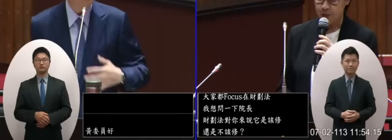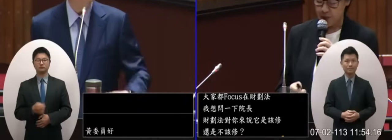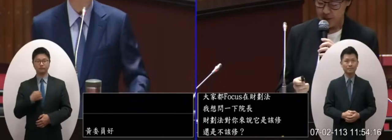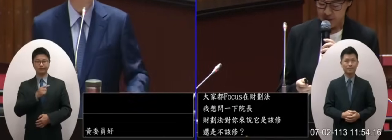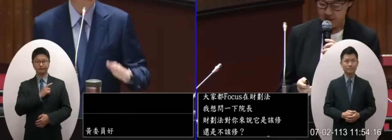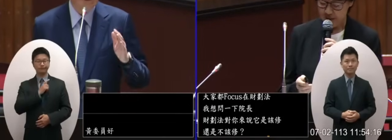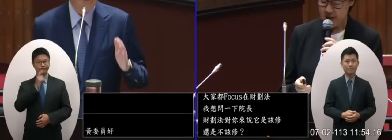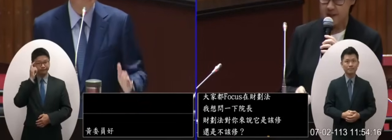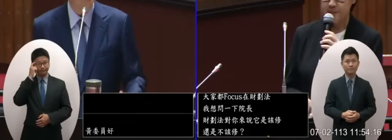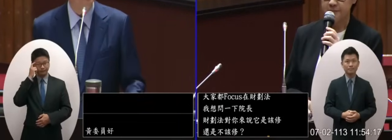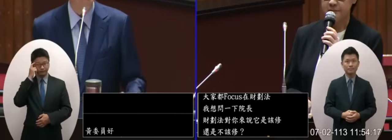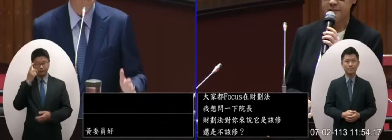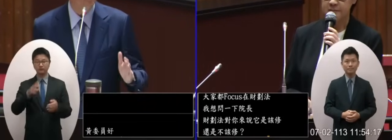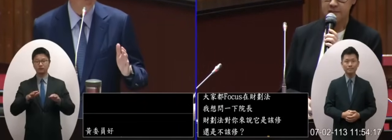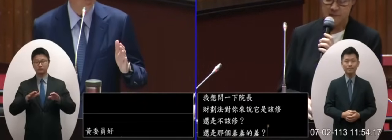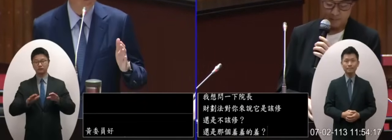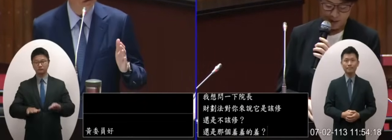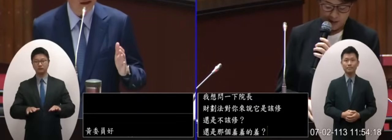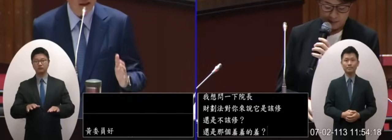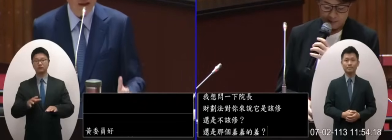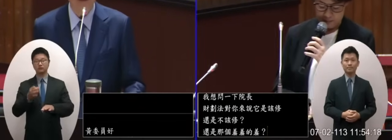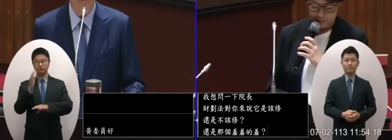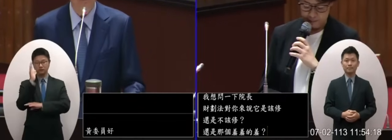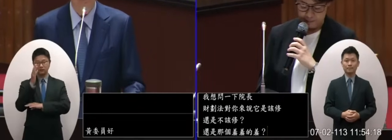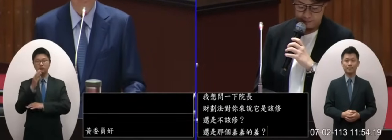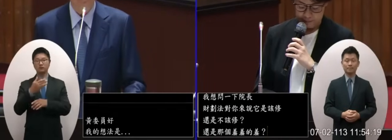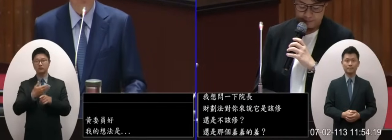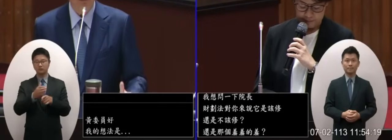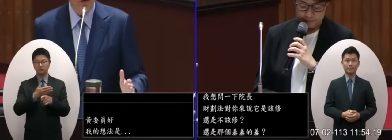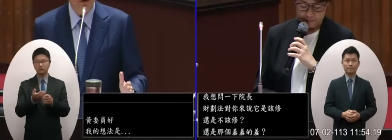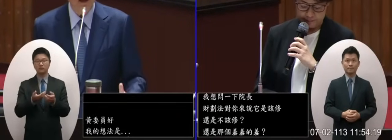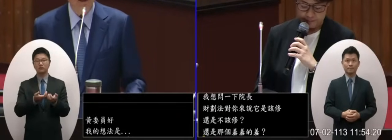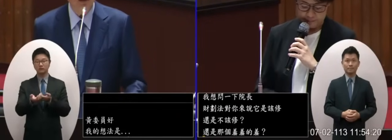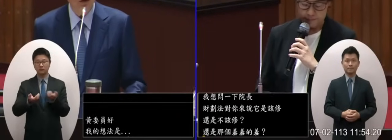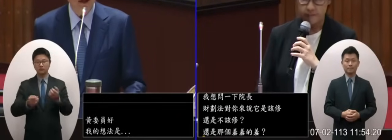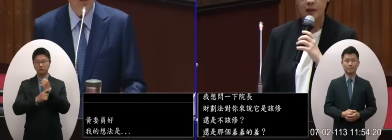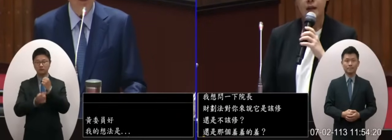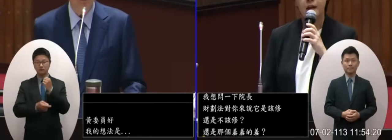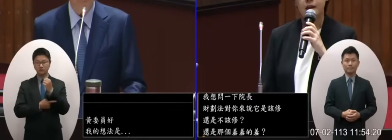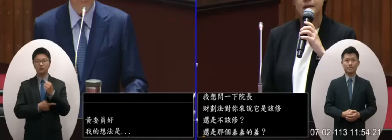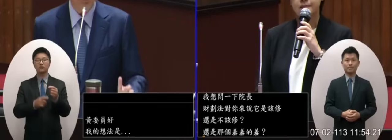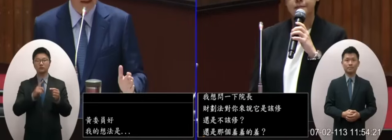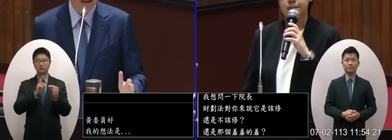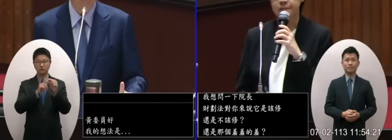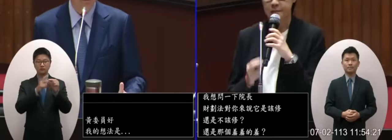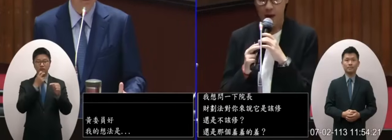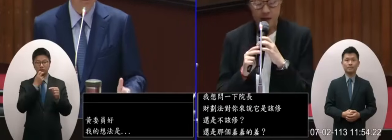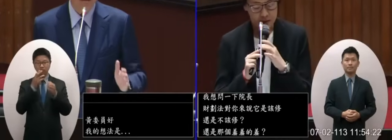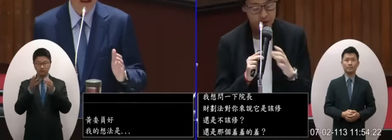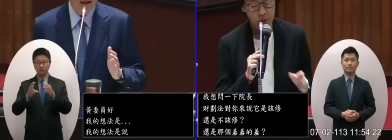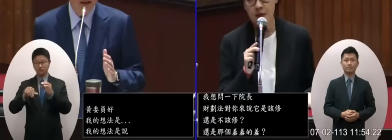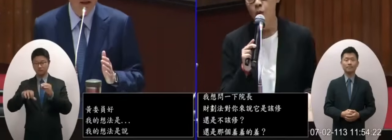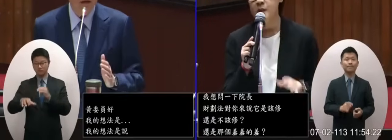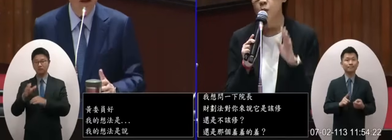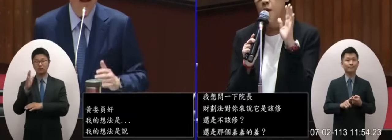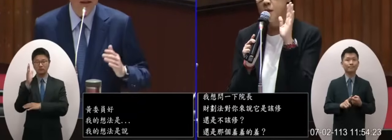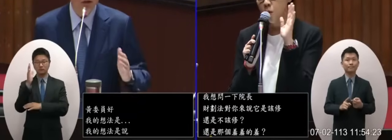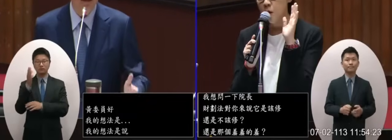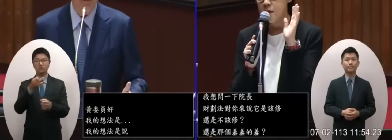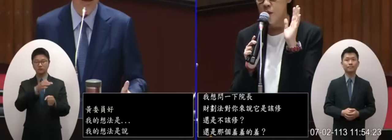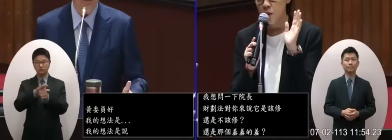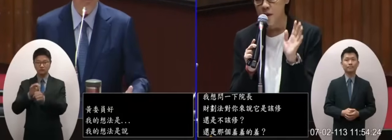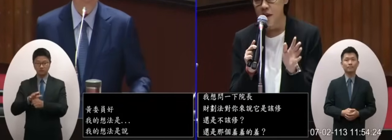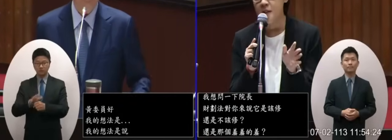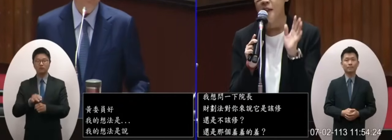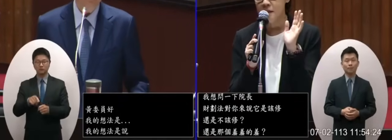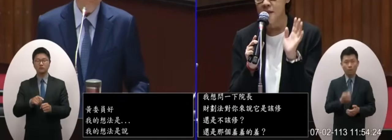我的想法是说，在现行的财划法的底下，我们逐年中央对地方补助在增加，在这样的方式继